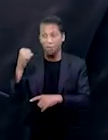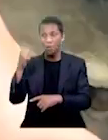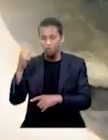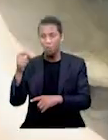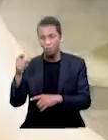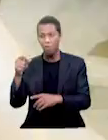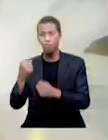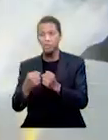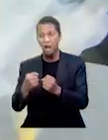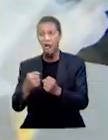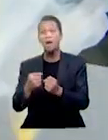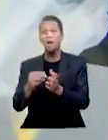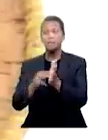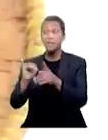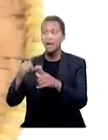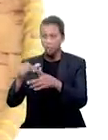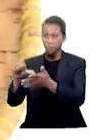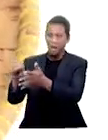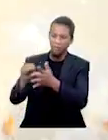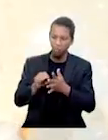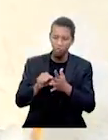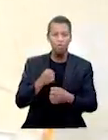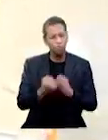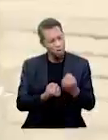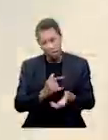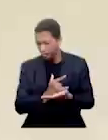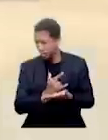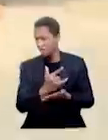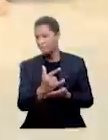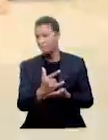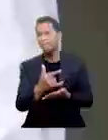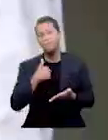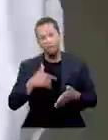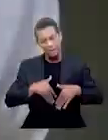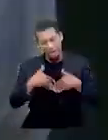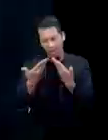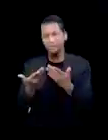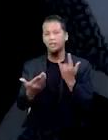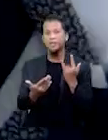Mila dan keluarga untuk terus menjalani hidup dengan kesabaran dan keikhlasan.